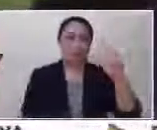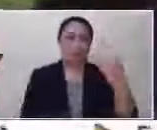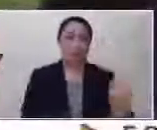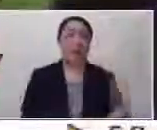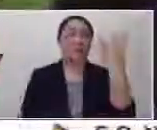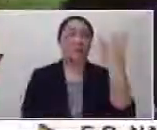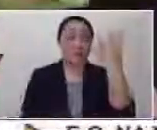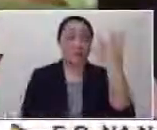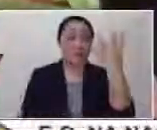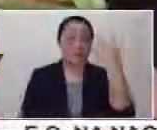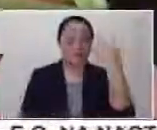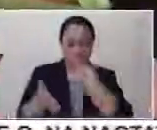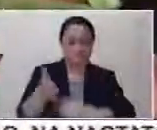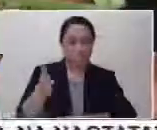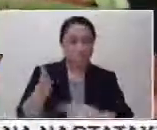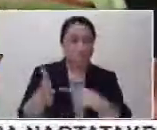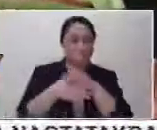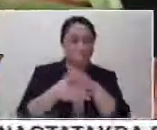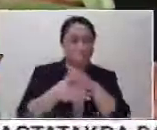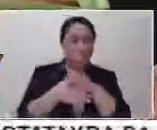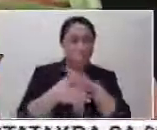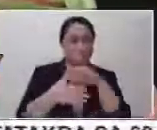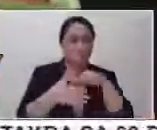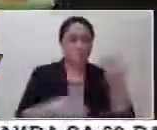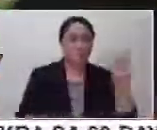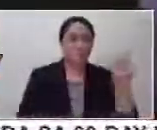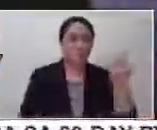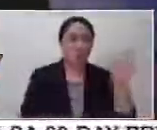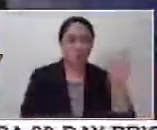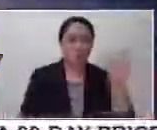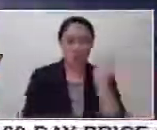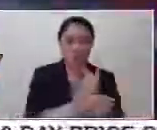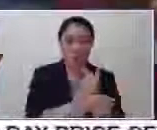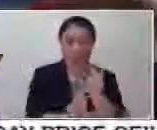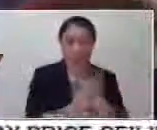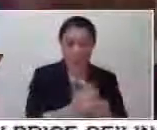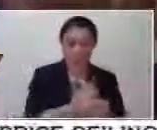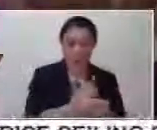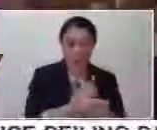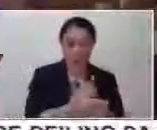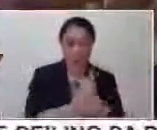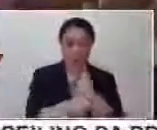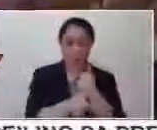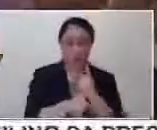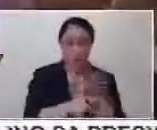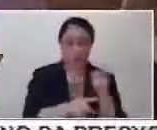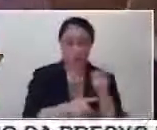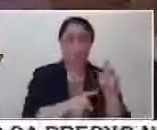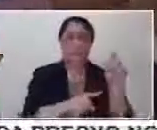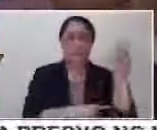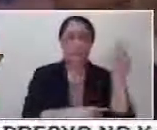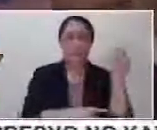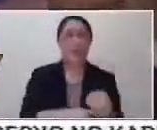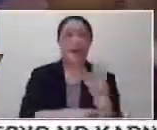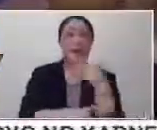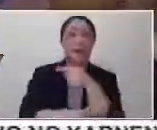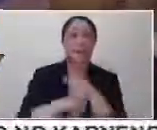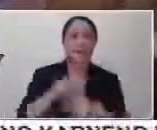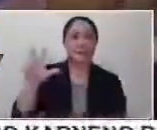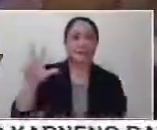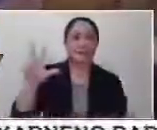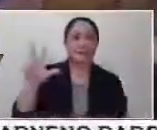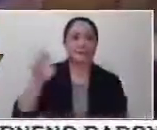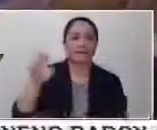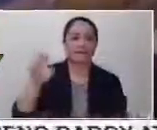pinakamababang presyo ng baboy dito sa Litex Market. Ate, medyo bagamat medyo bumaba na to kumpara noong mga nagdaang araw,